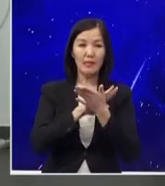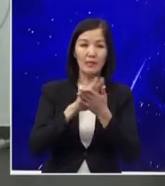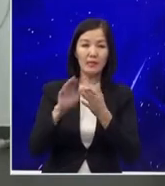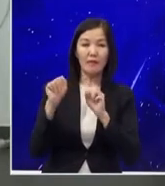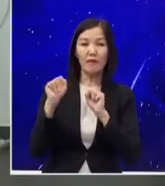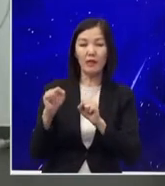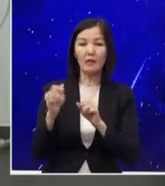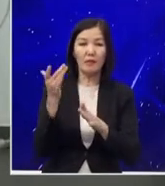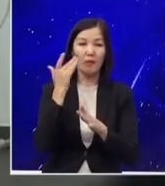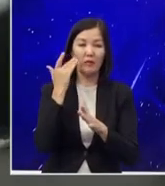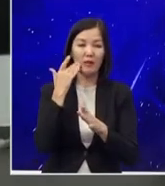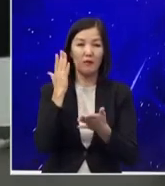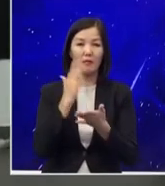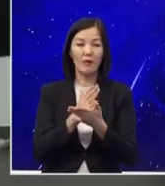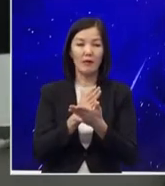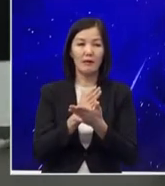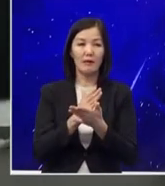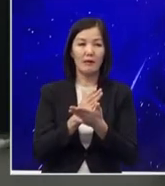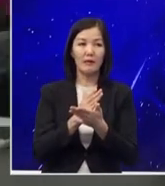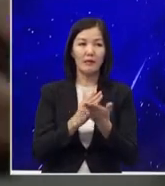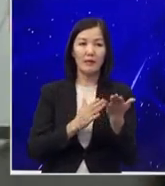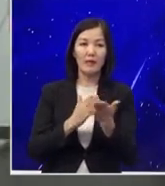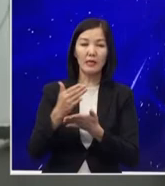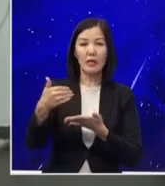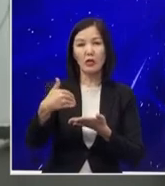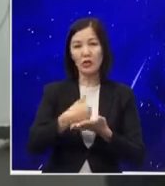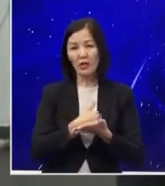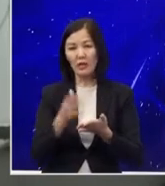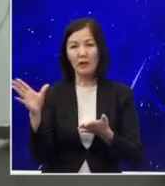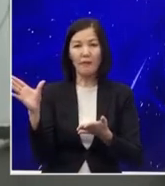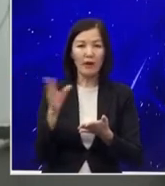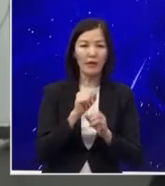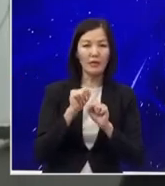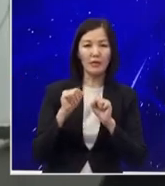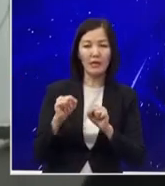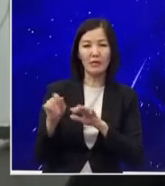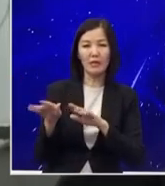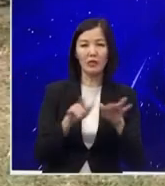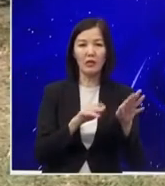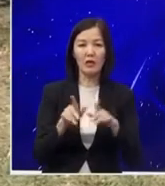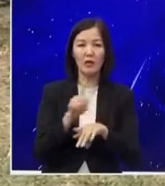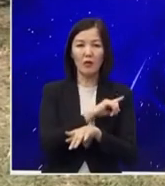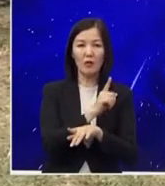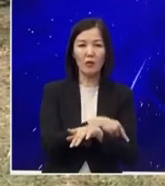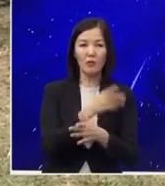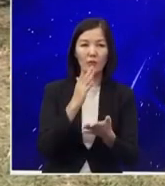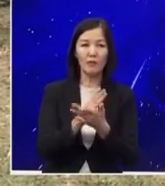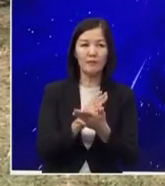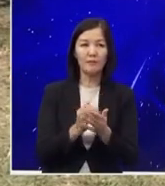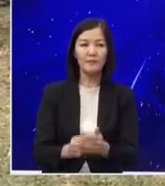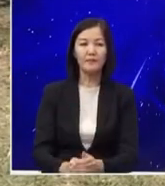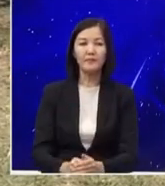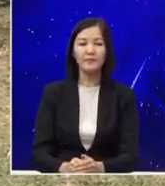жүріп тұрады. Санитайзерлар тұрады, кіргенде, балаларда, мына жерде, ресепшнде бәрінде. И безусловно, работа